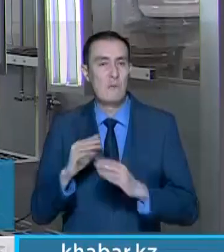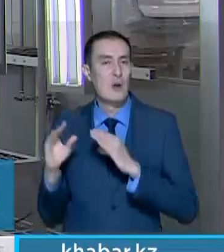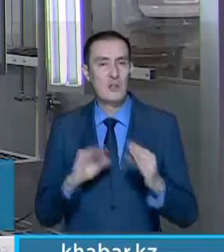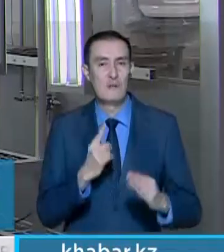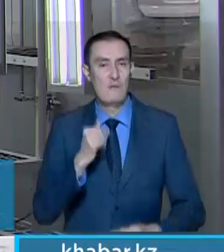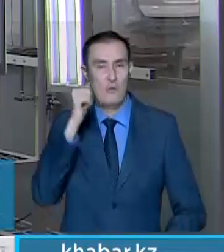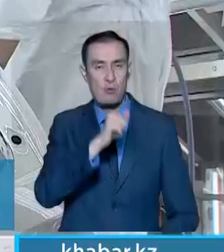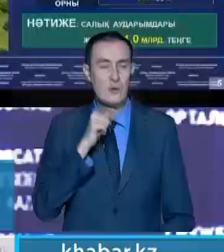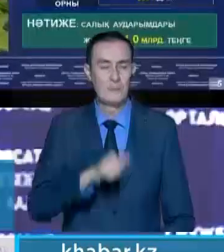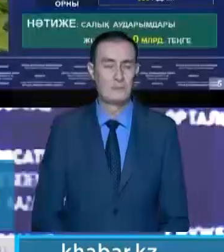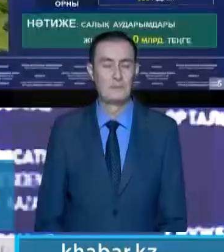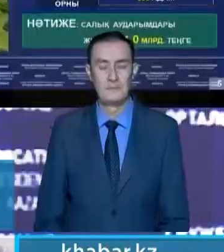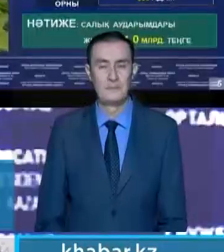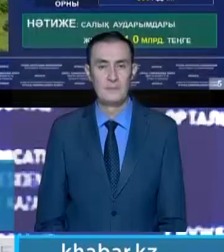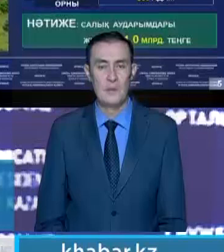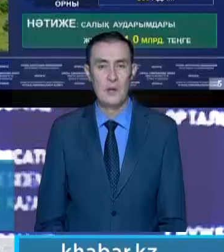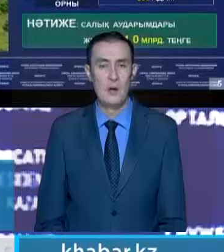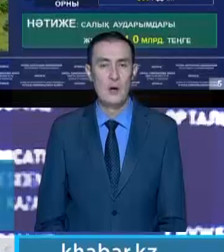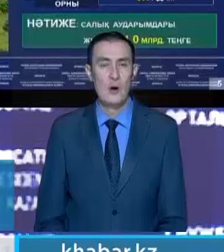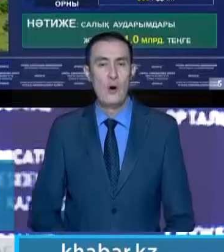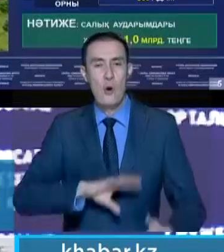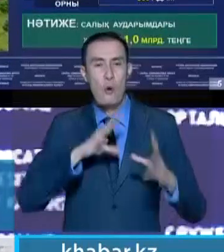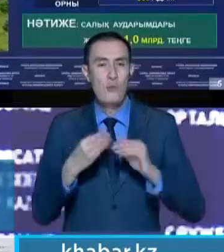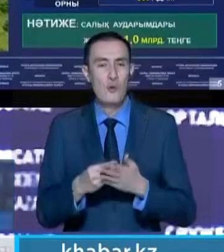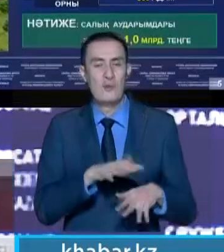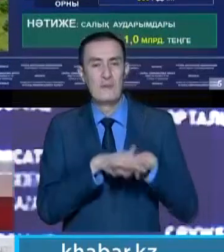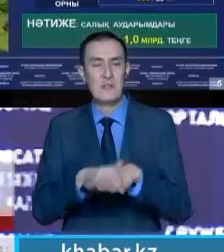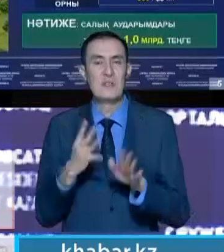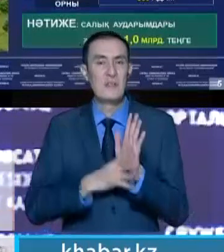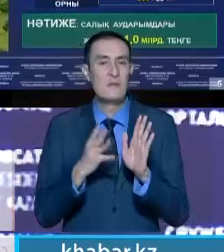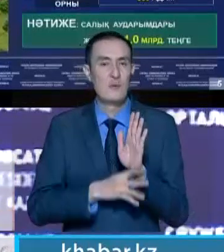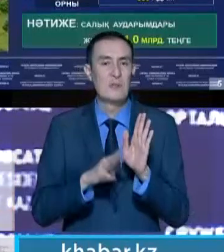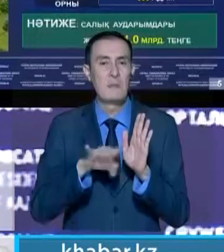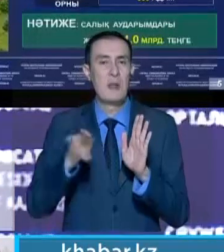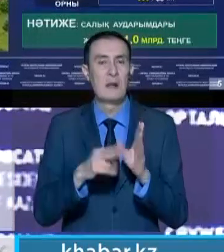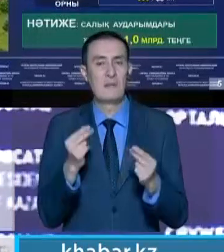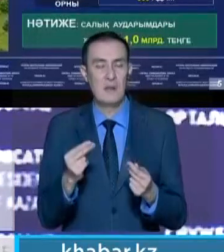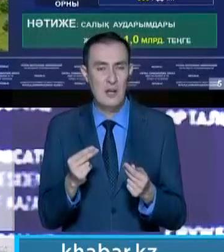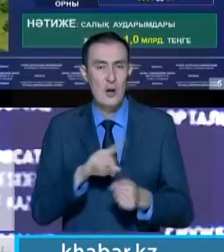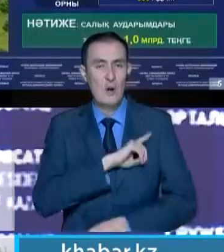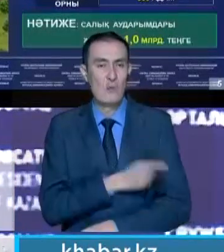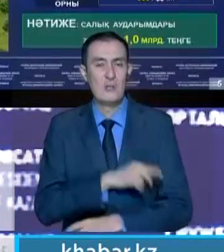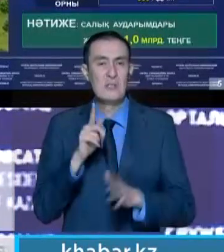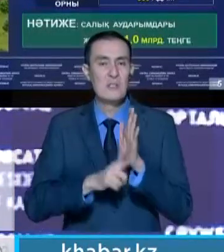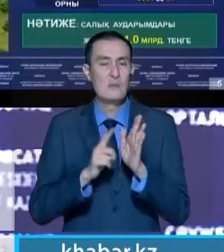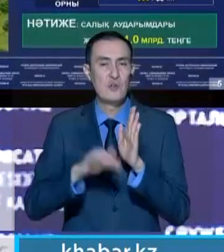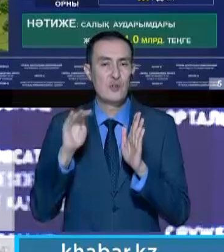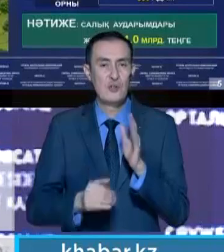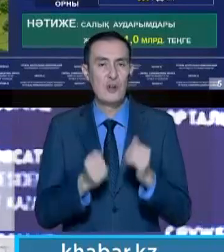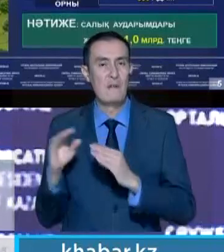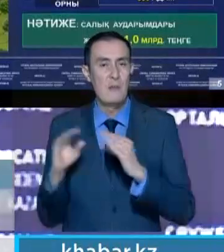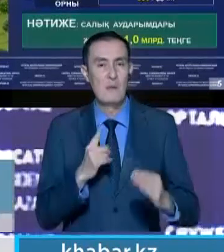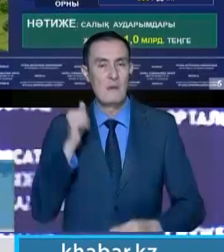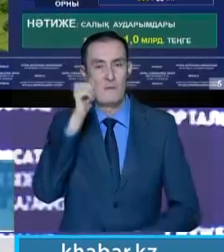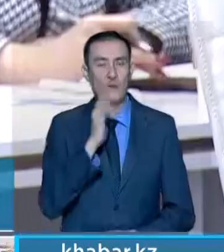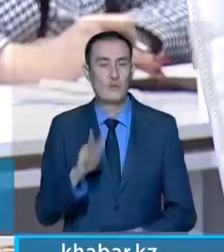год. Объем инвестиций составит 90 миллиардов тенге, мощность 70 тысяч автомобилей в год,